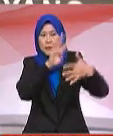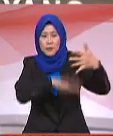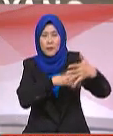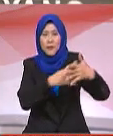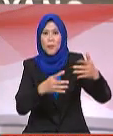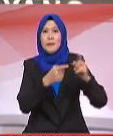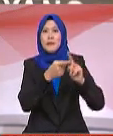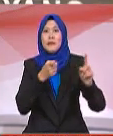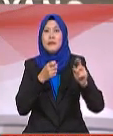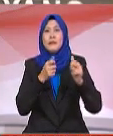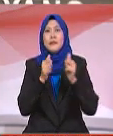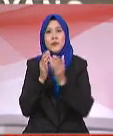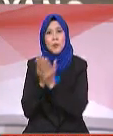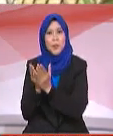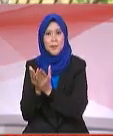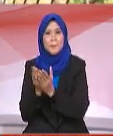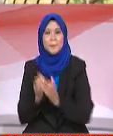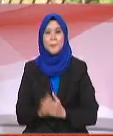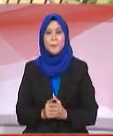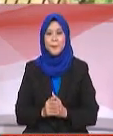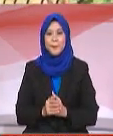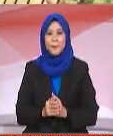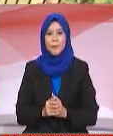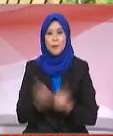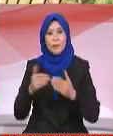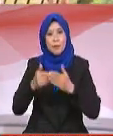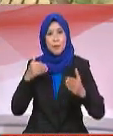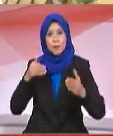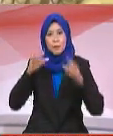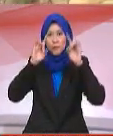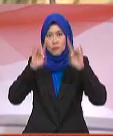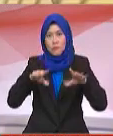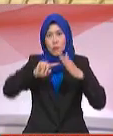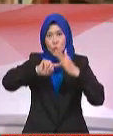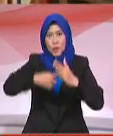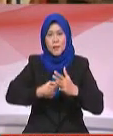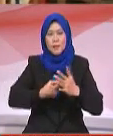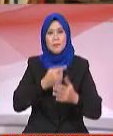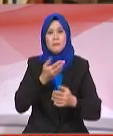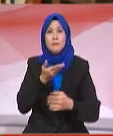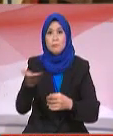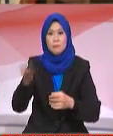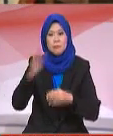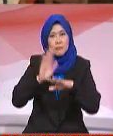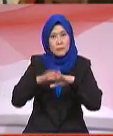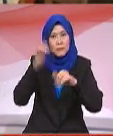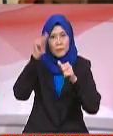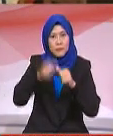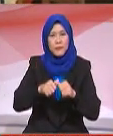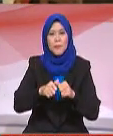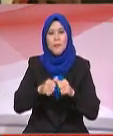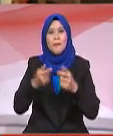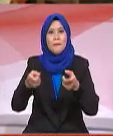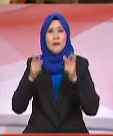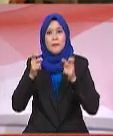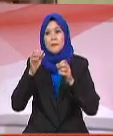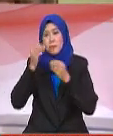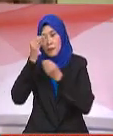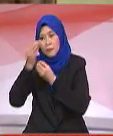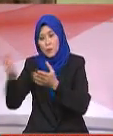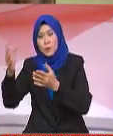oleh pihak sekolah. Dalam lawatan ringkas sebelum peperiksaan bermula, beliau mengingatkan calon segera memaklumkan guru